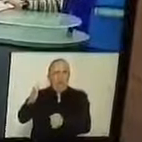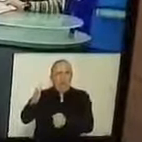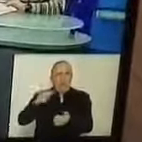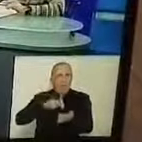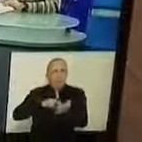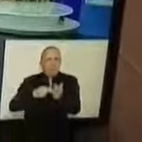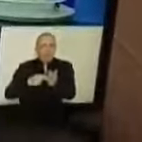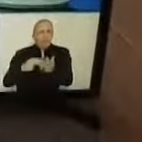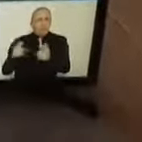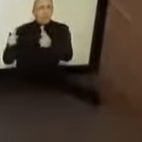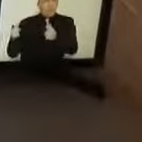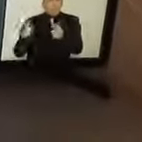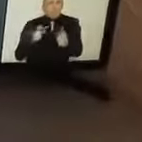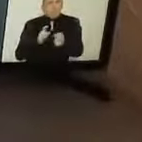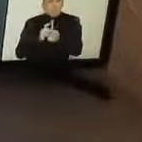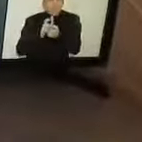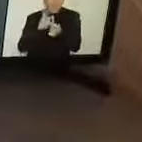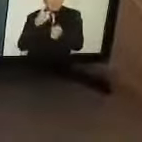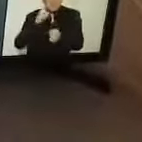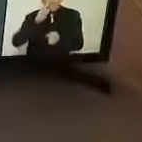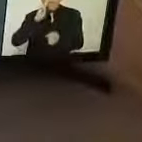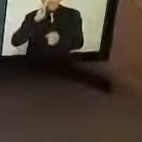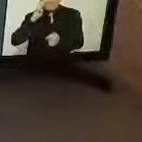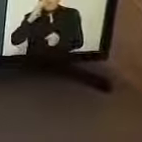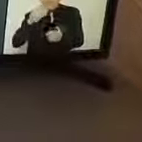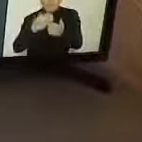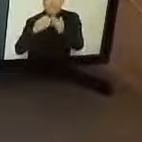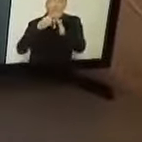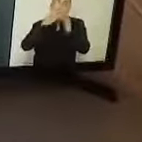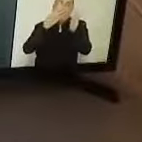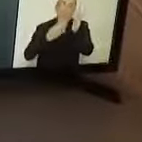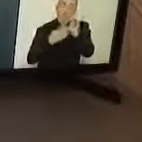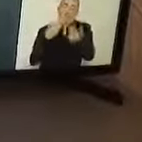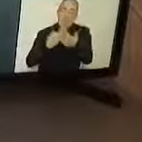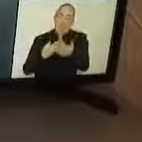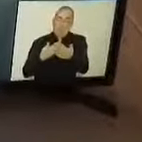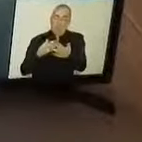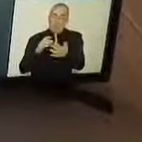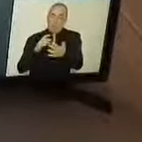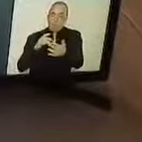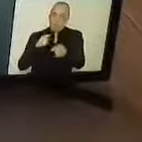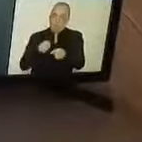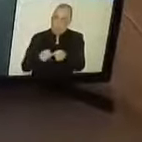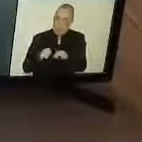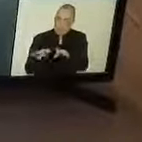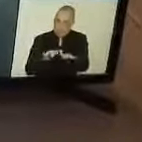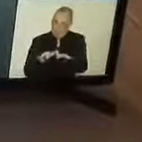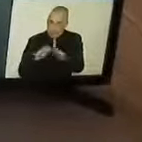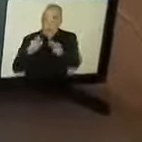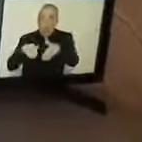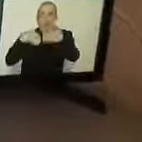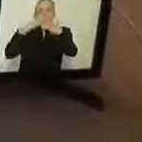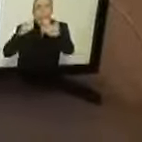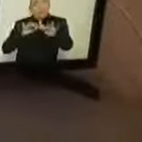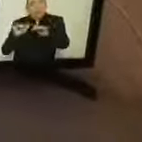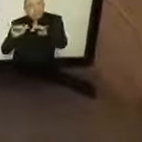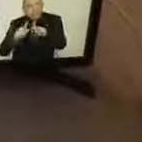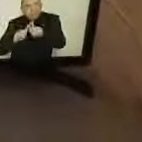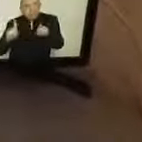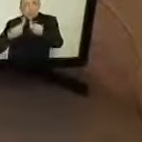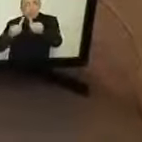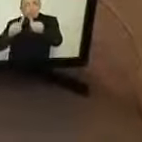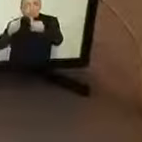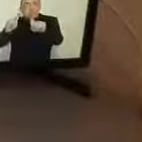стратегію боротьби на кілька років? Тобто в перший рік, 19-й, ми робимо ось це, в 20-й ми робимо наступне, в 21-й – абсолютно